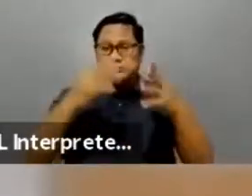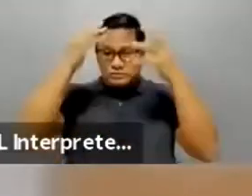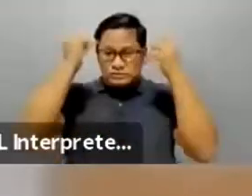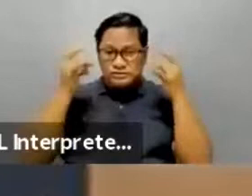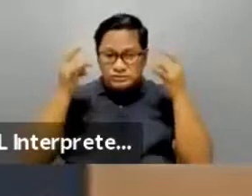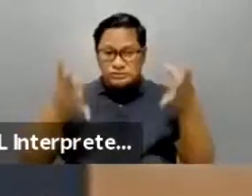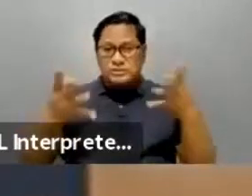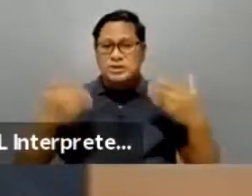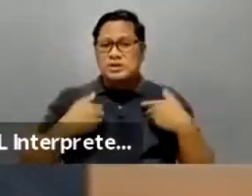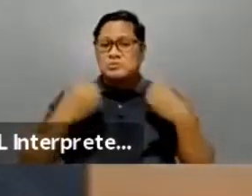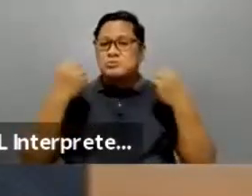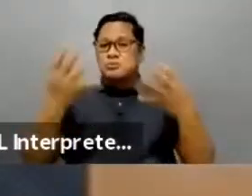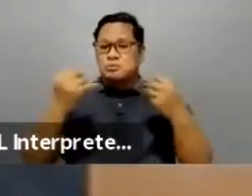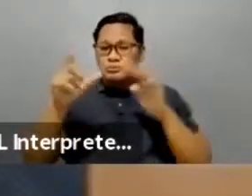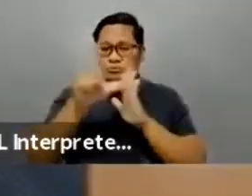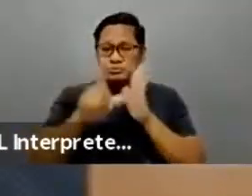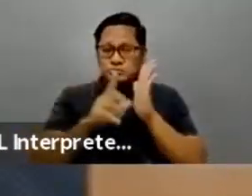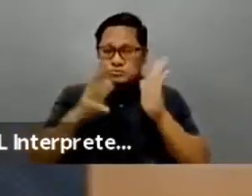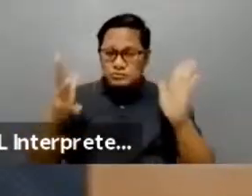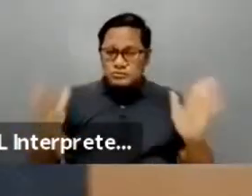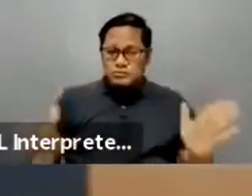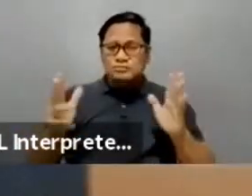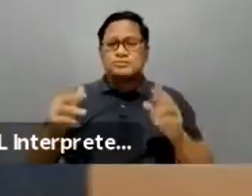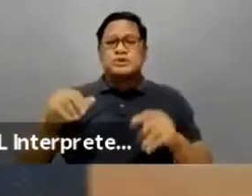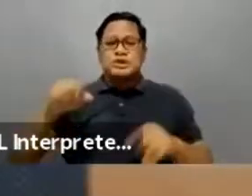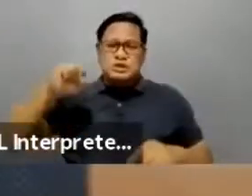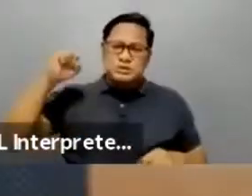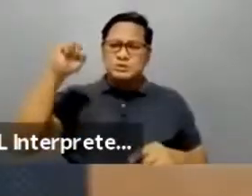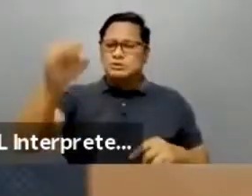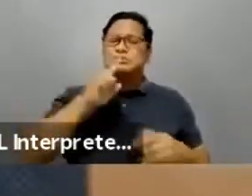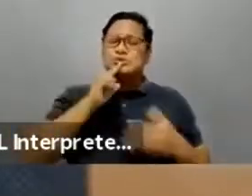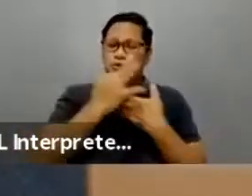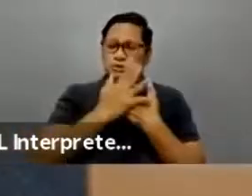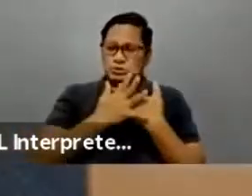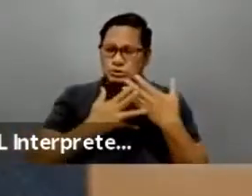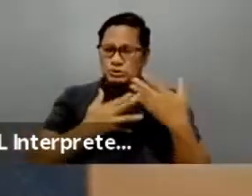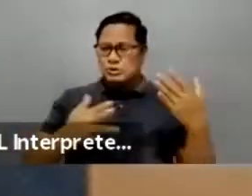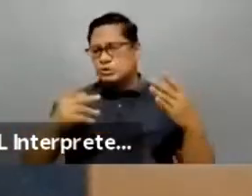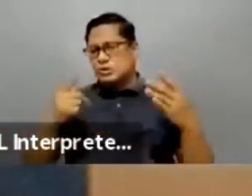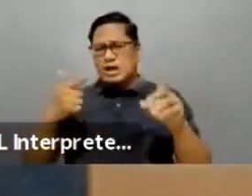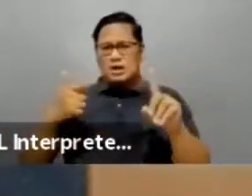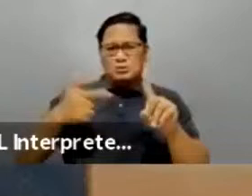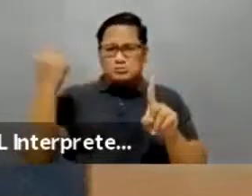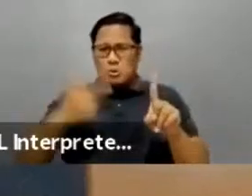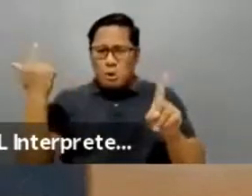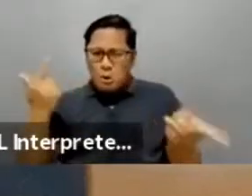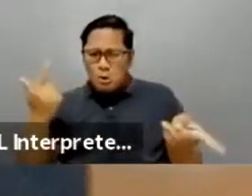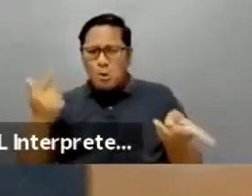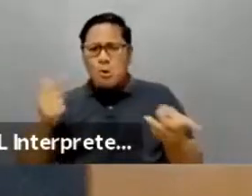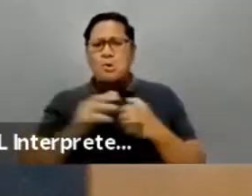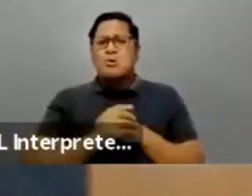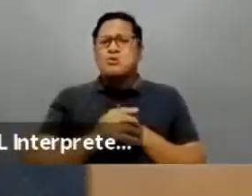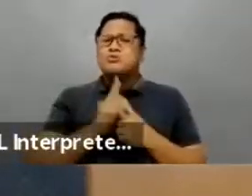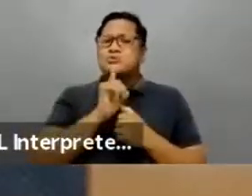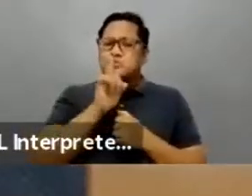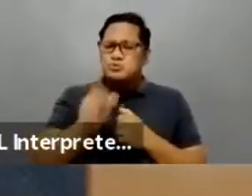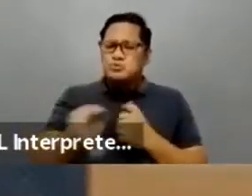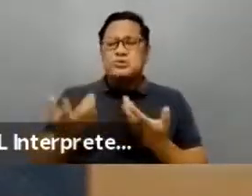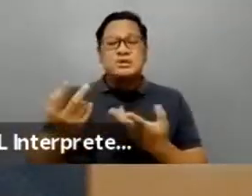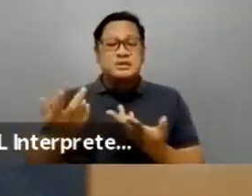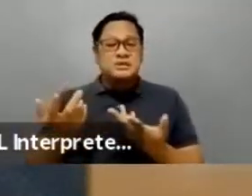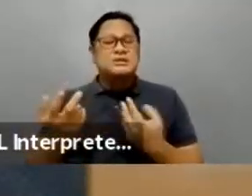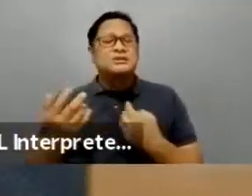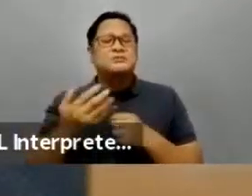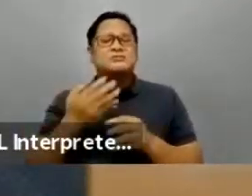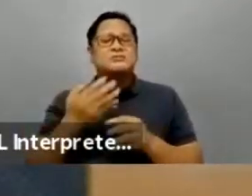ng abogado at aktivista ang dugoang pinatumba. Karaniwang kriminal,